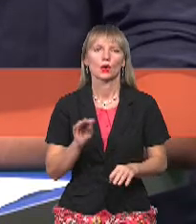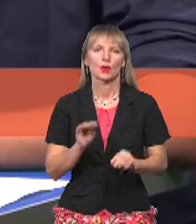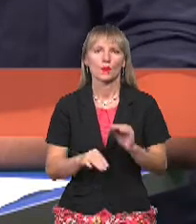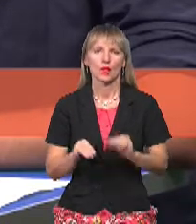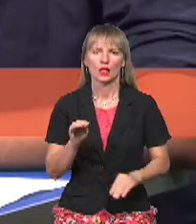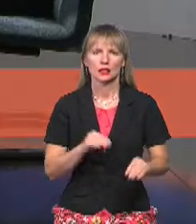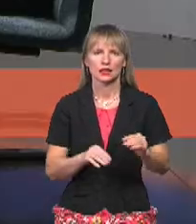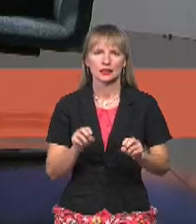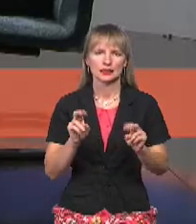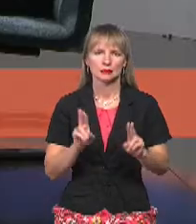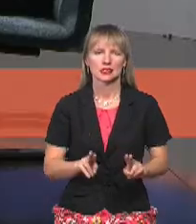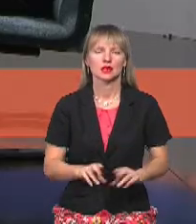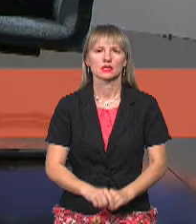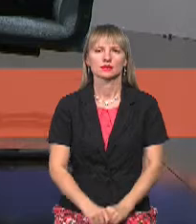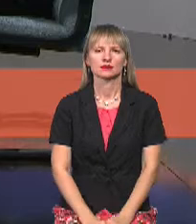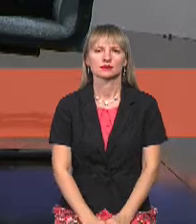обладнаний.